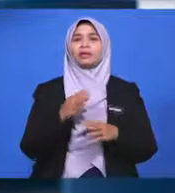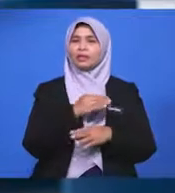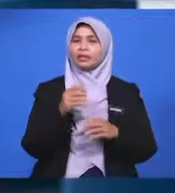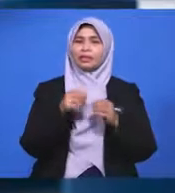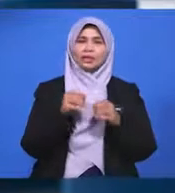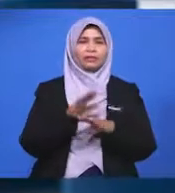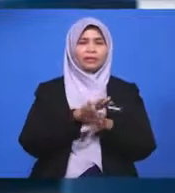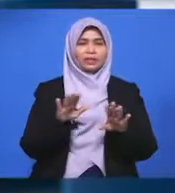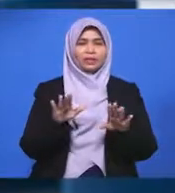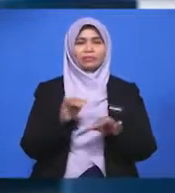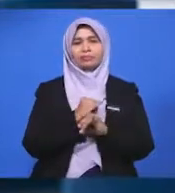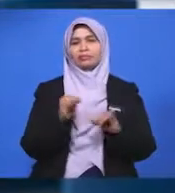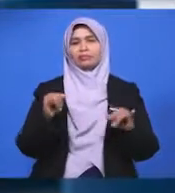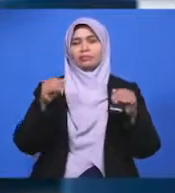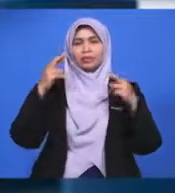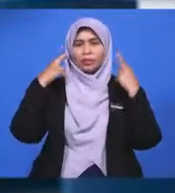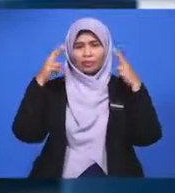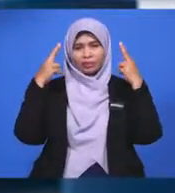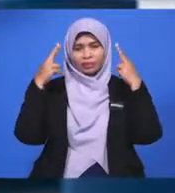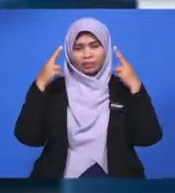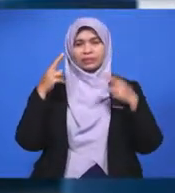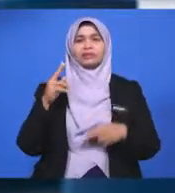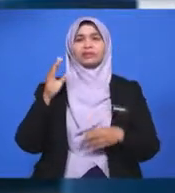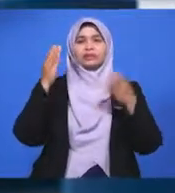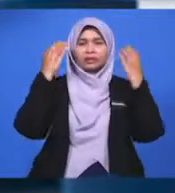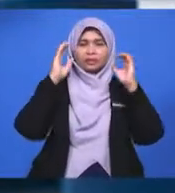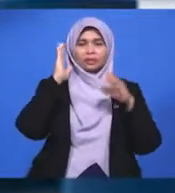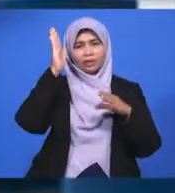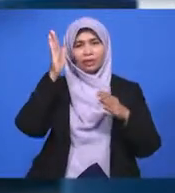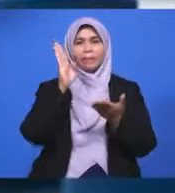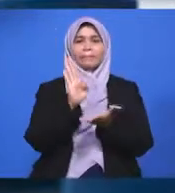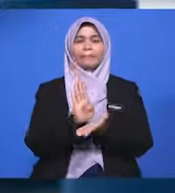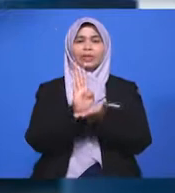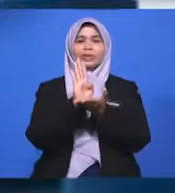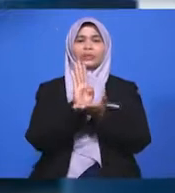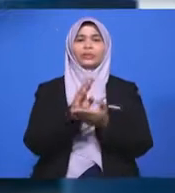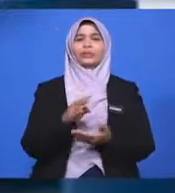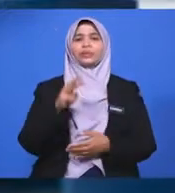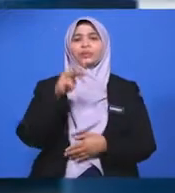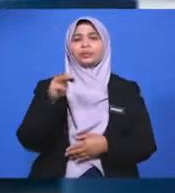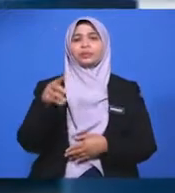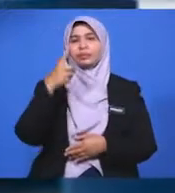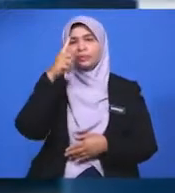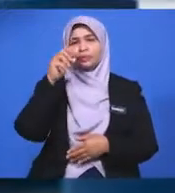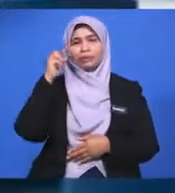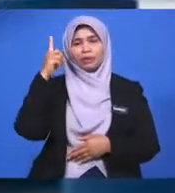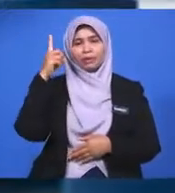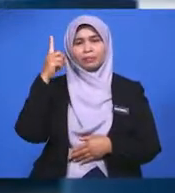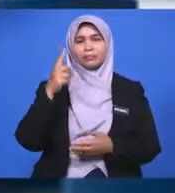tidak, jangan risau. Cikgu akan membantu murid-murid untuk